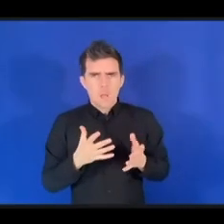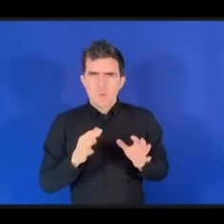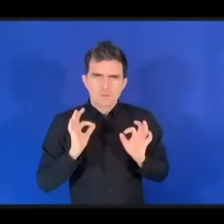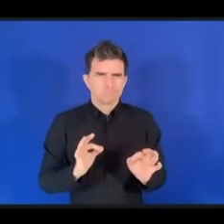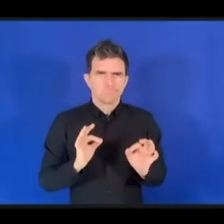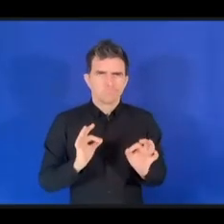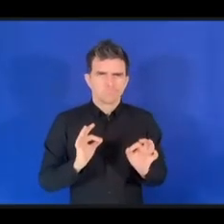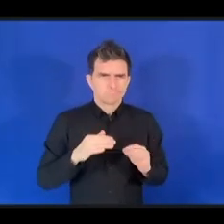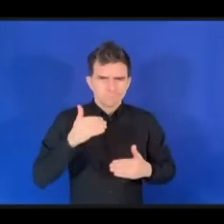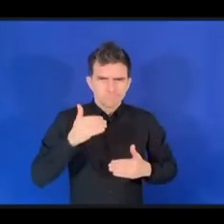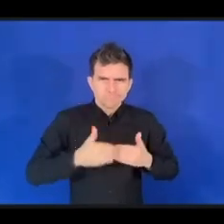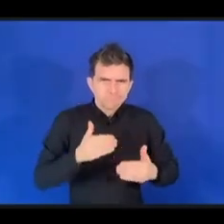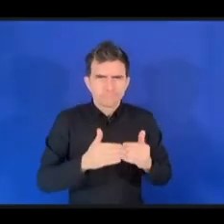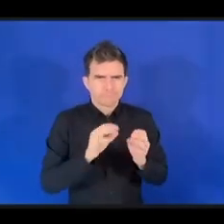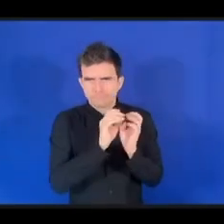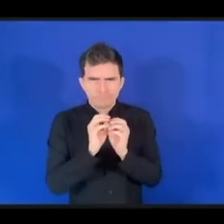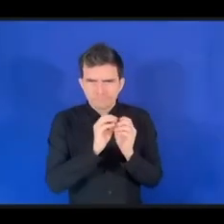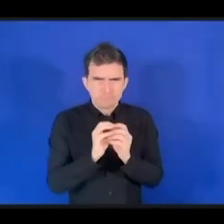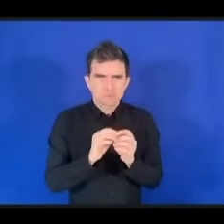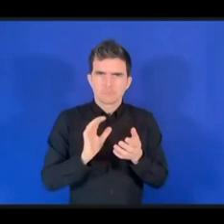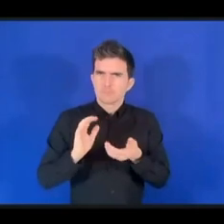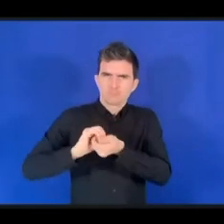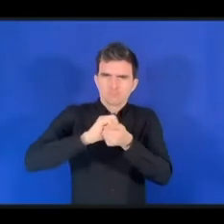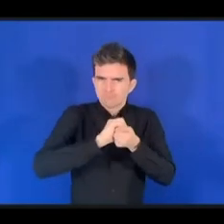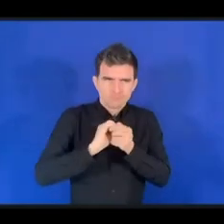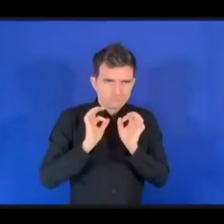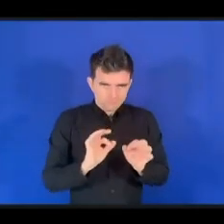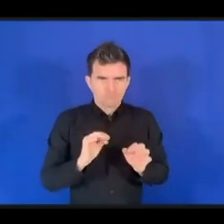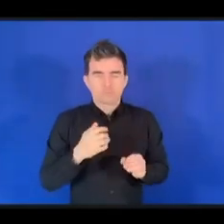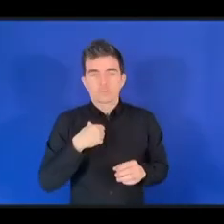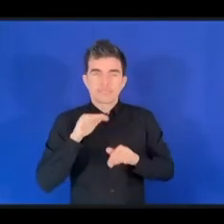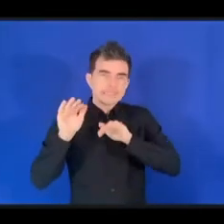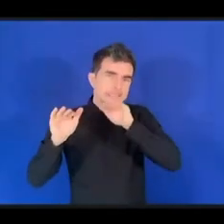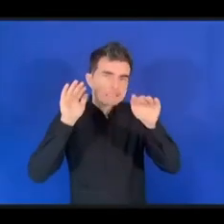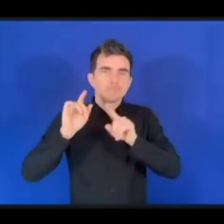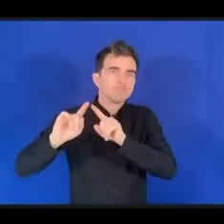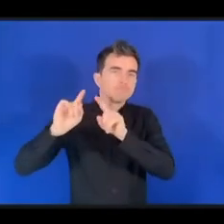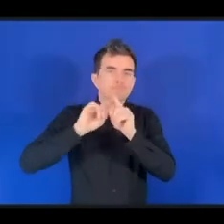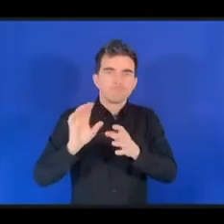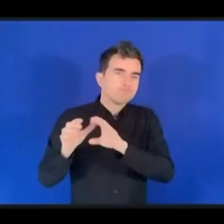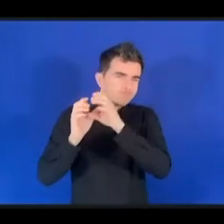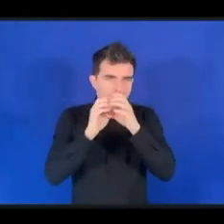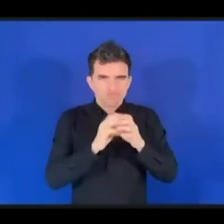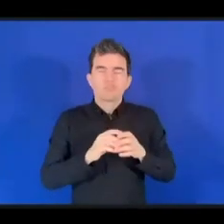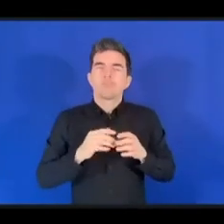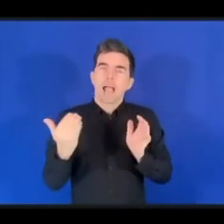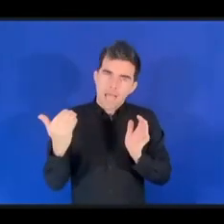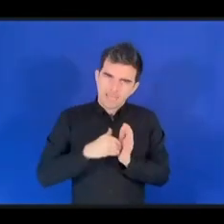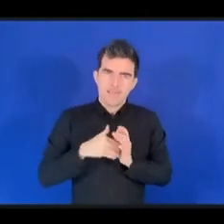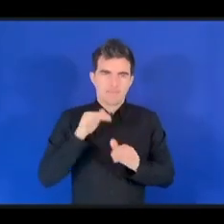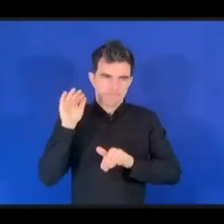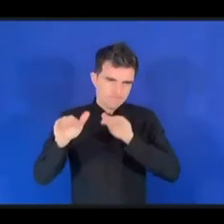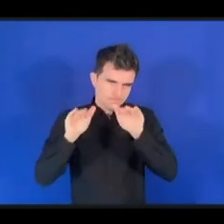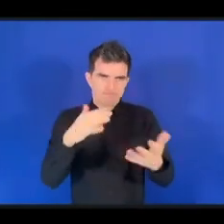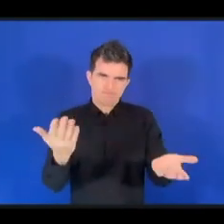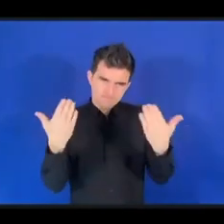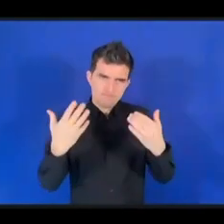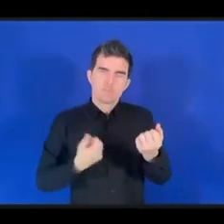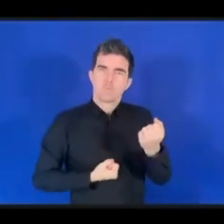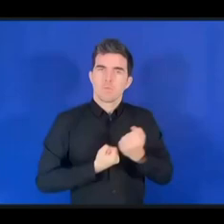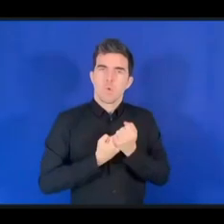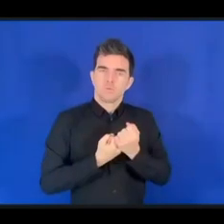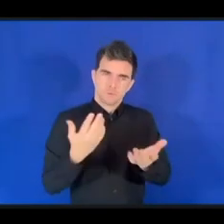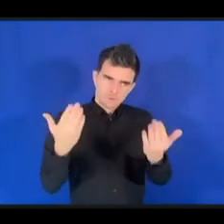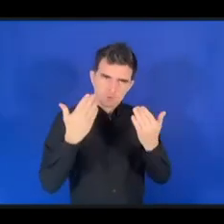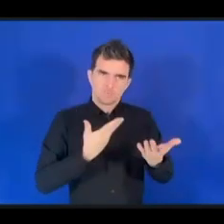互联网的治理。我们呼吁大家能够进一步的来支持相应的机构和